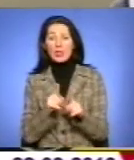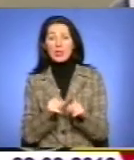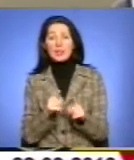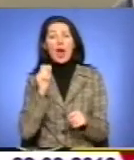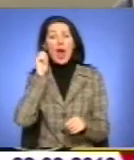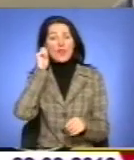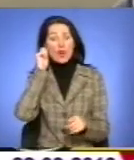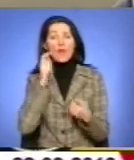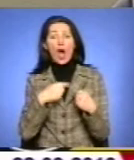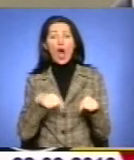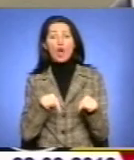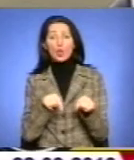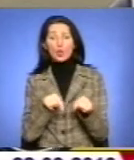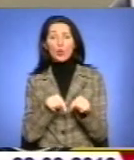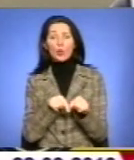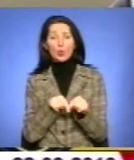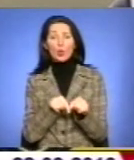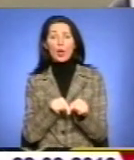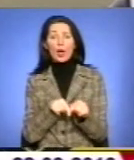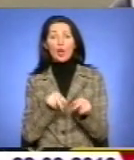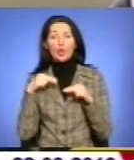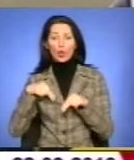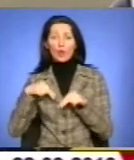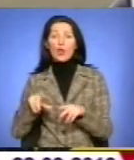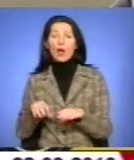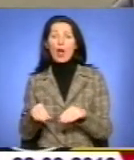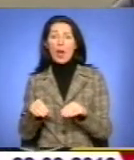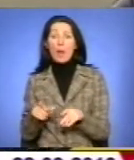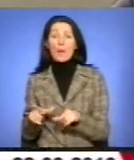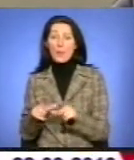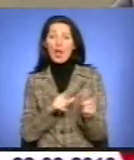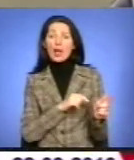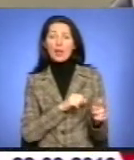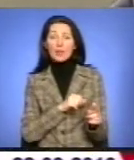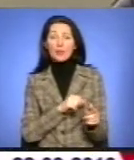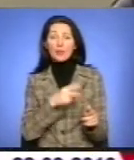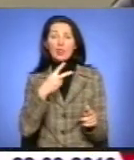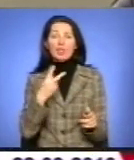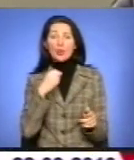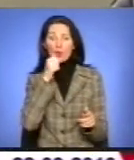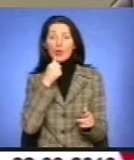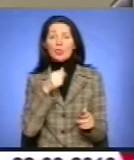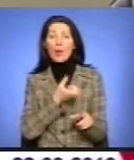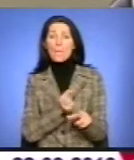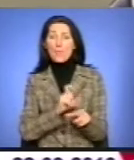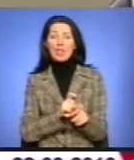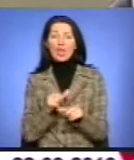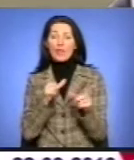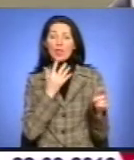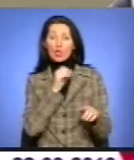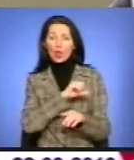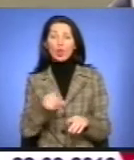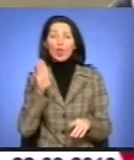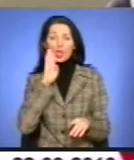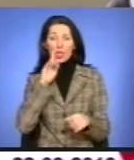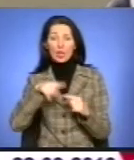вікова структура трудових мігрантів. Тобто, якщо в 2007 році більше за кордон виїздили жінки, мали досвід тимчасової роботи, то, власне, через